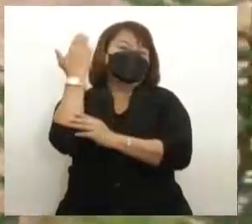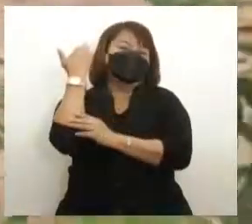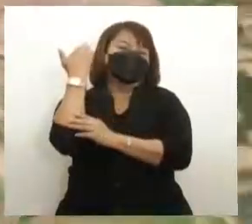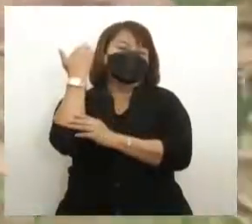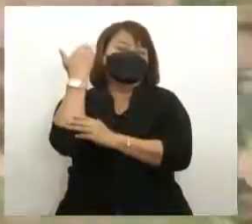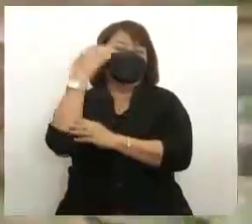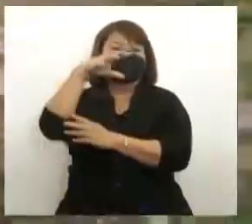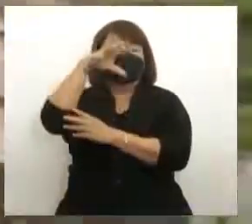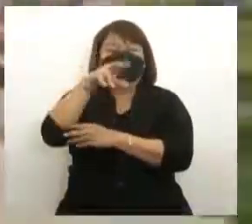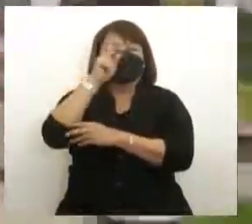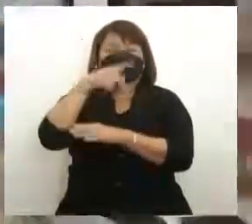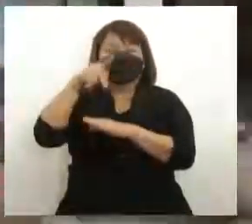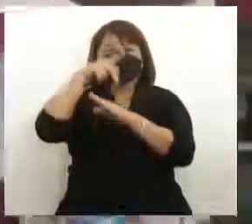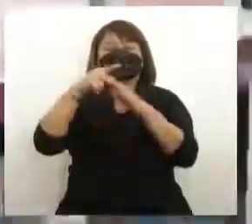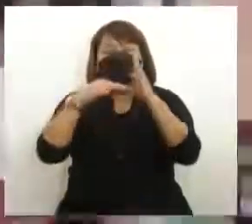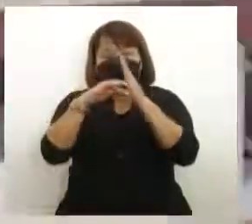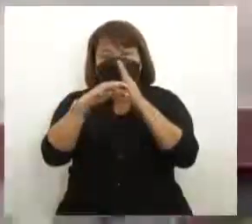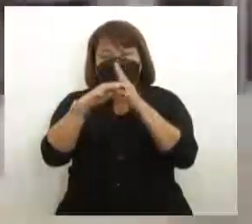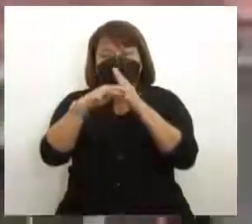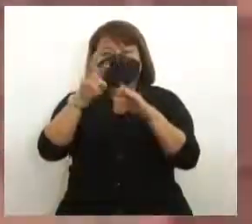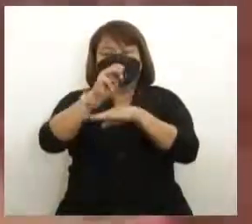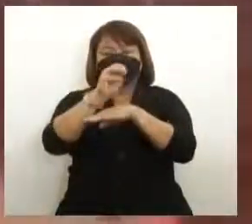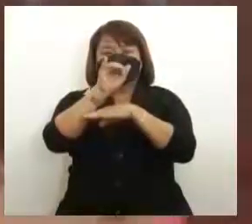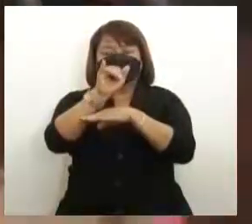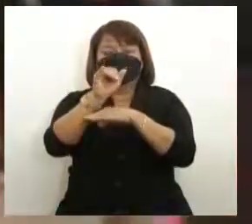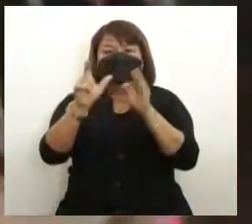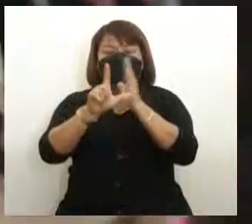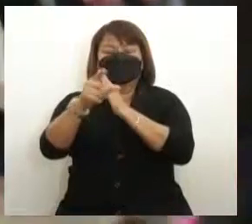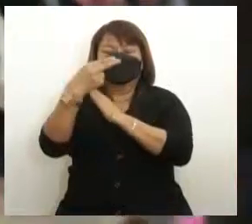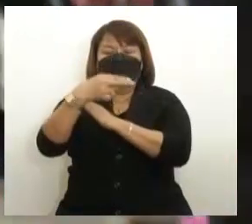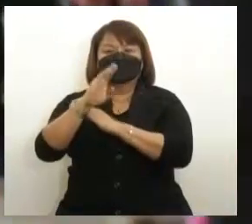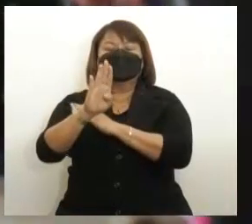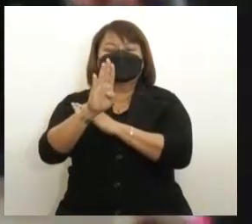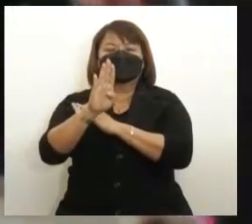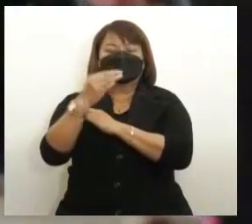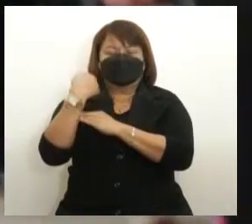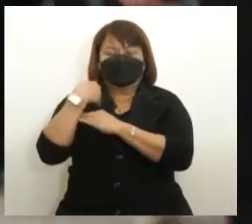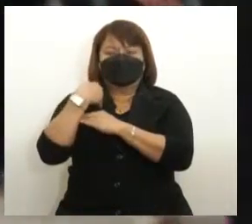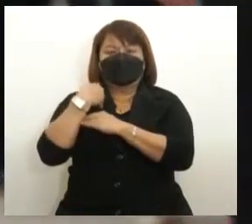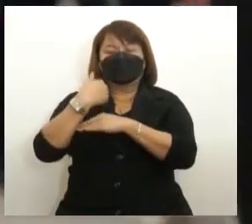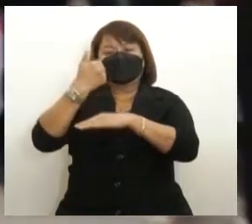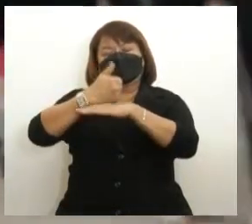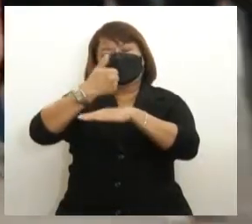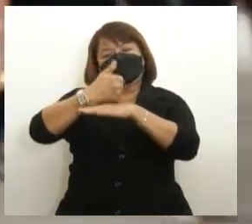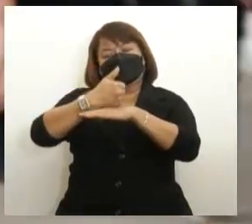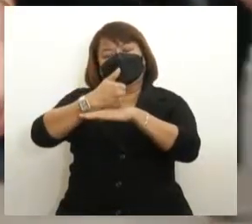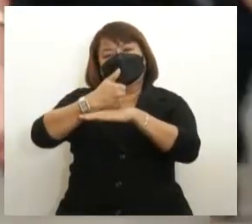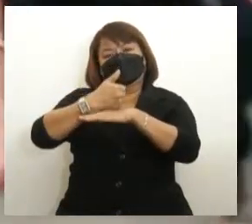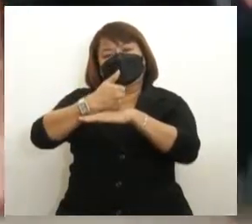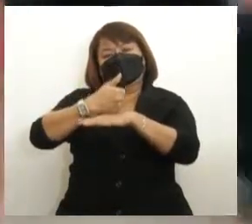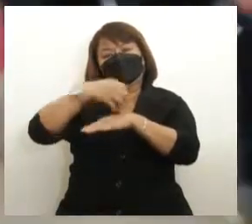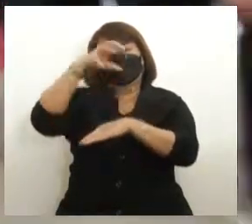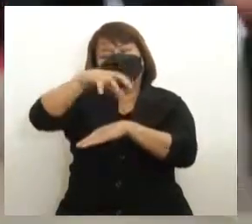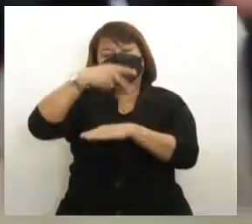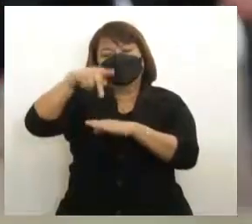ที่สำนักงานเขตพื้นที่การศึกษามัธยมศึกษาเลยหนองบัวลำพูโดยนายไพโรจน์พรมสอนผู้อำนวยการสำนักงานเ